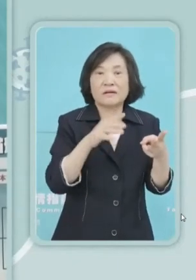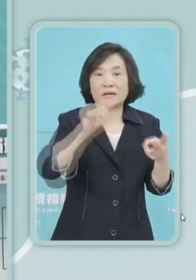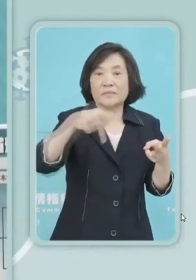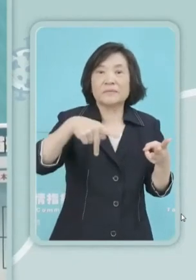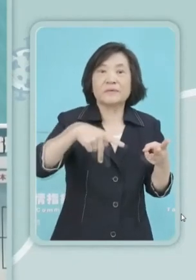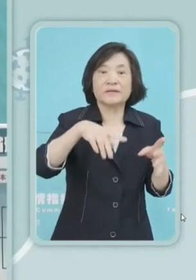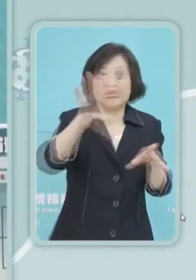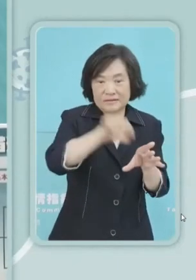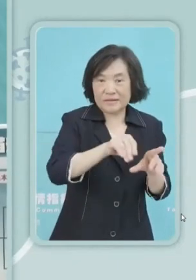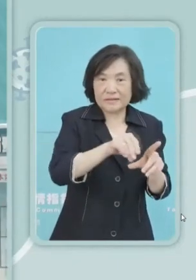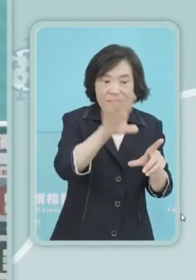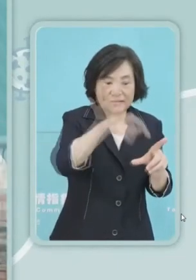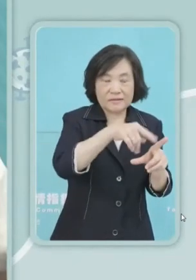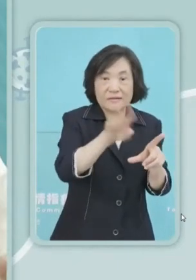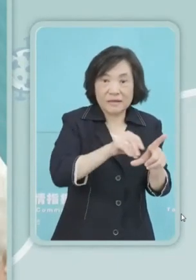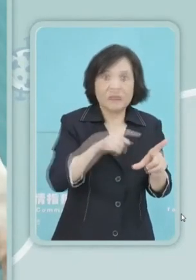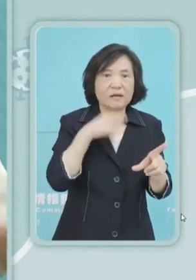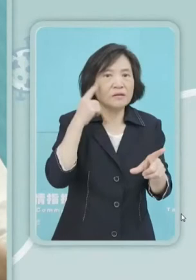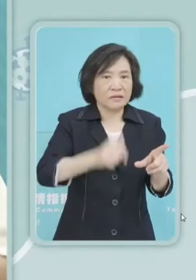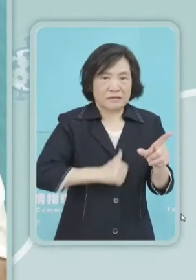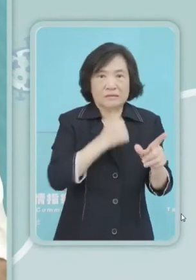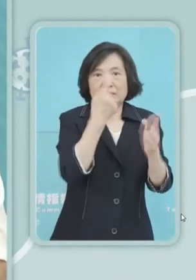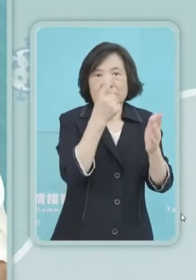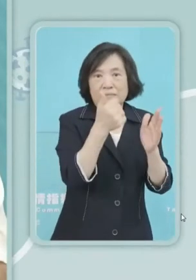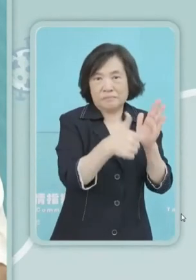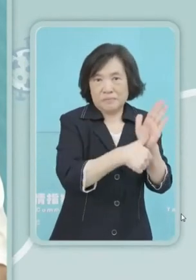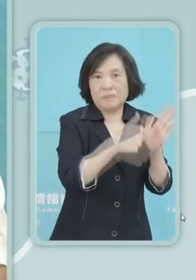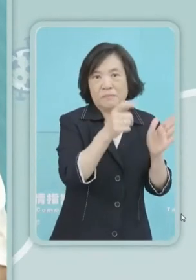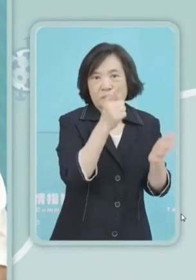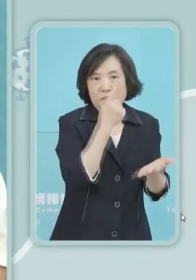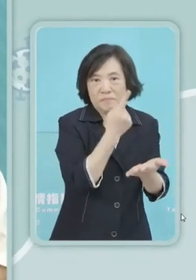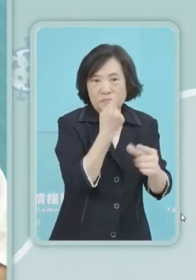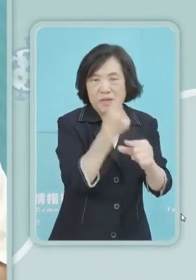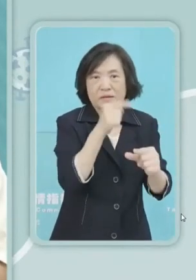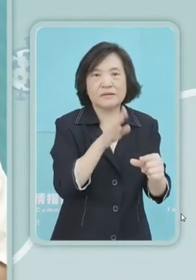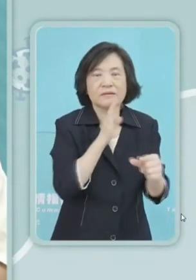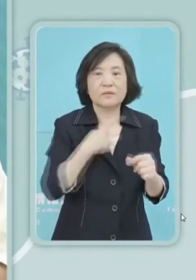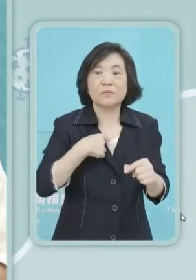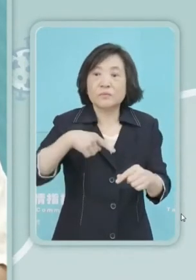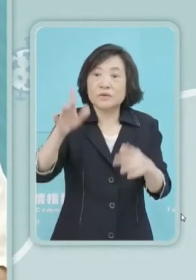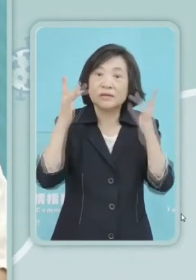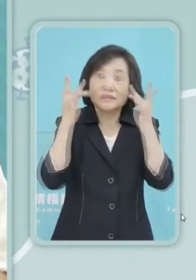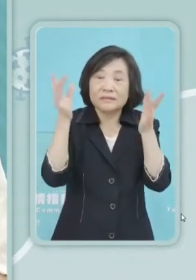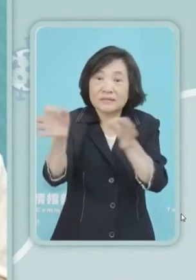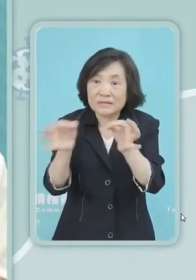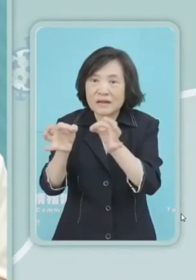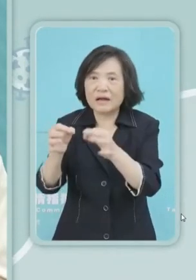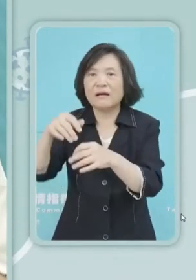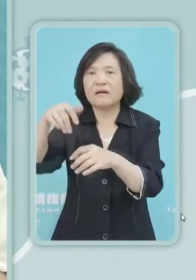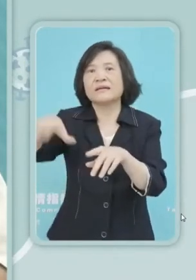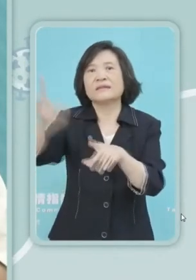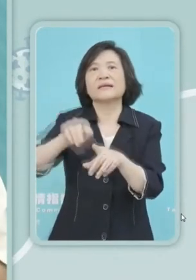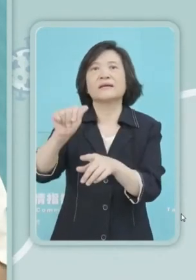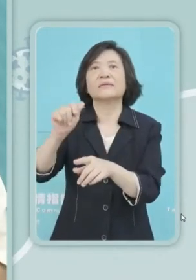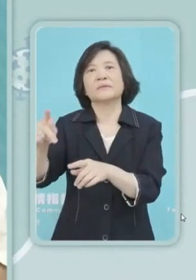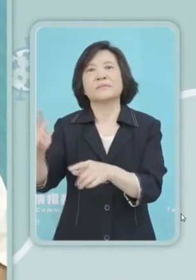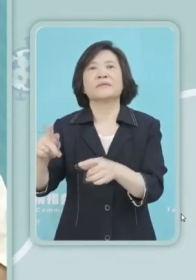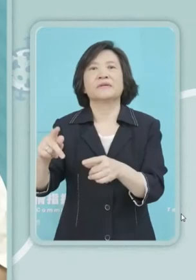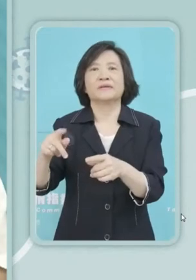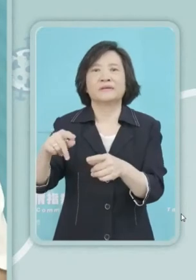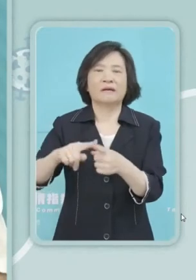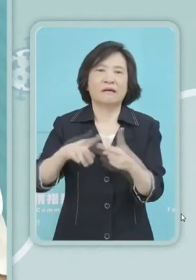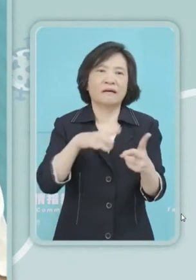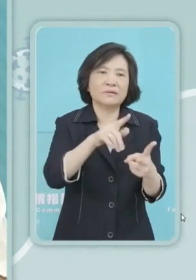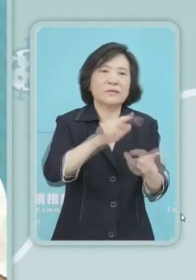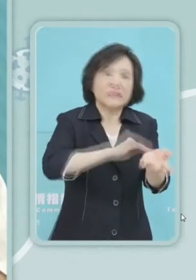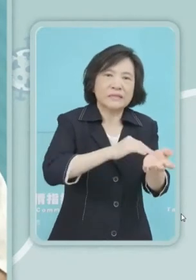子哈，我们不可能啦哈，我去市场要下载一个 APP 哈，而且医院也要下载一个 APP